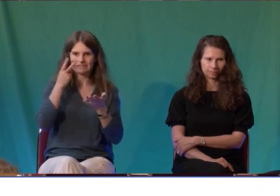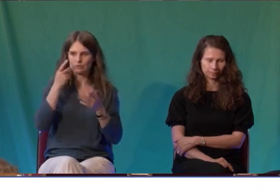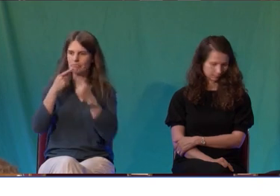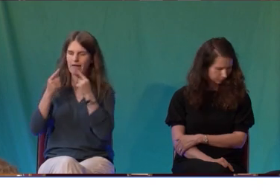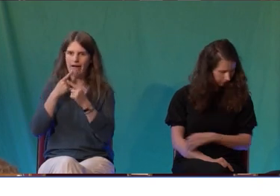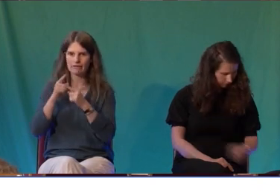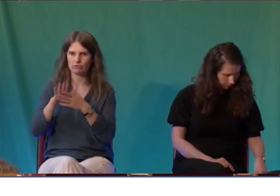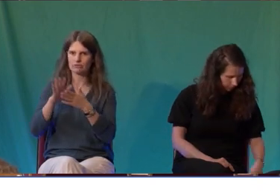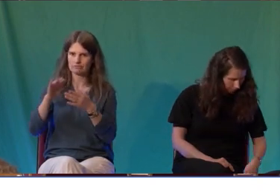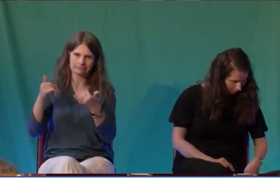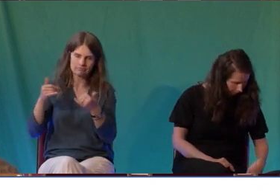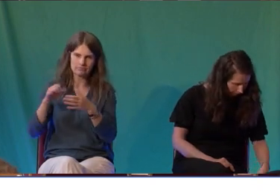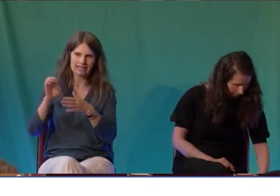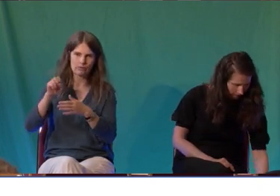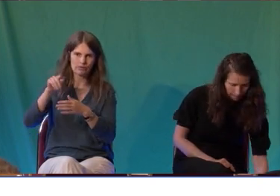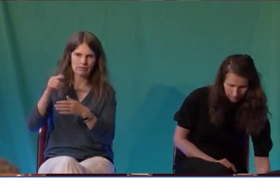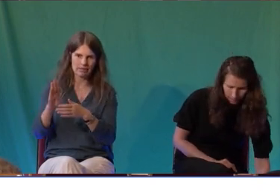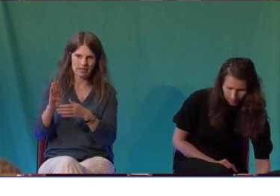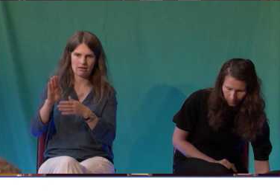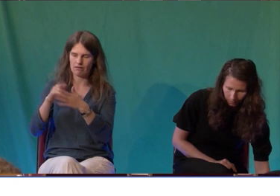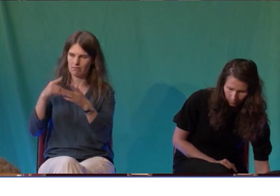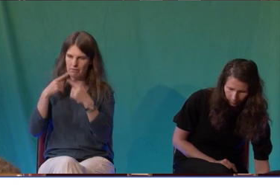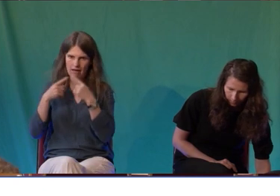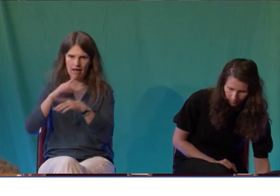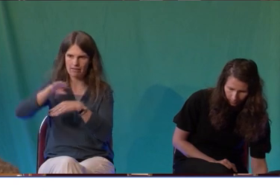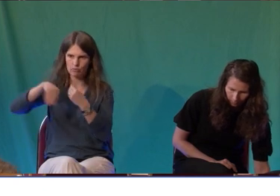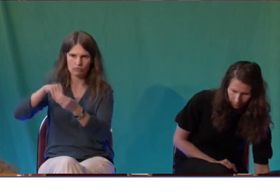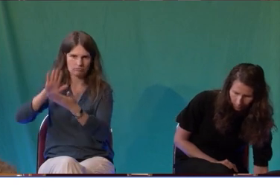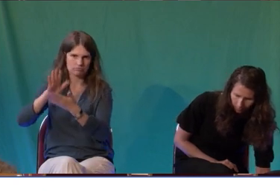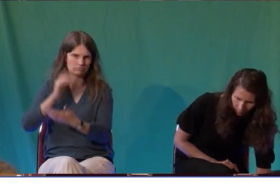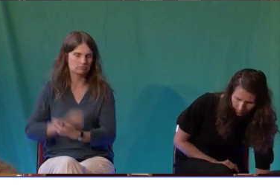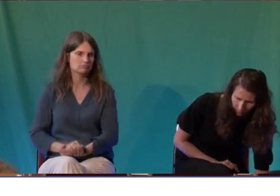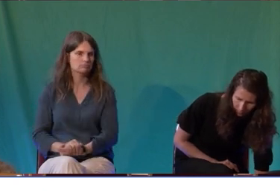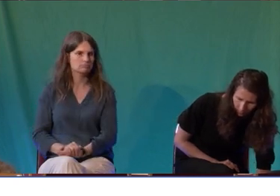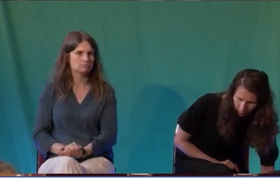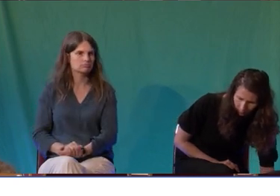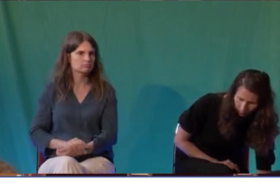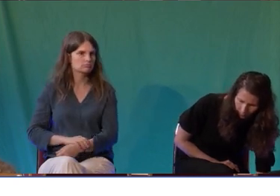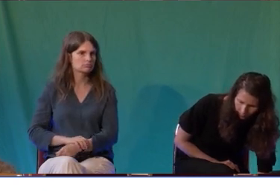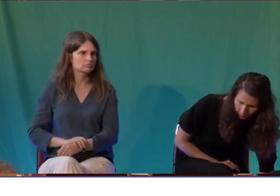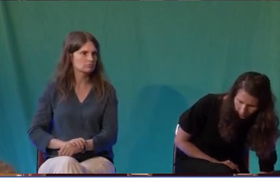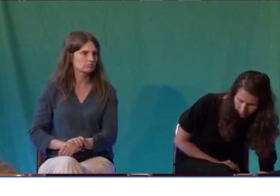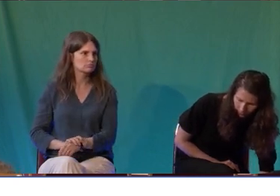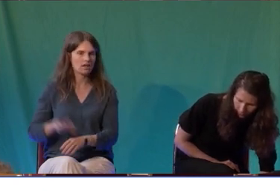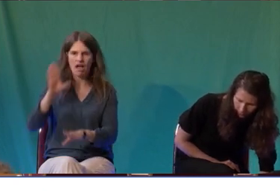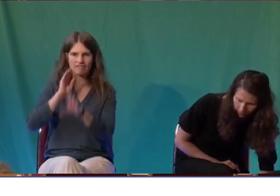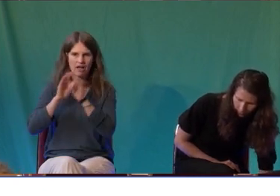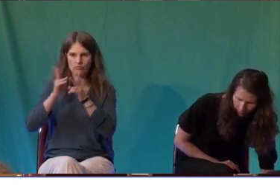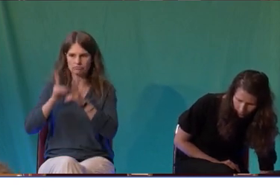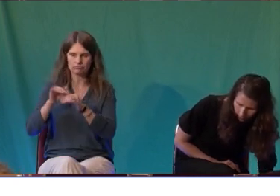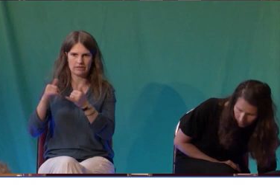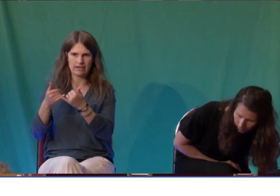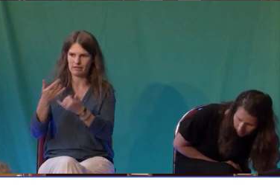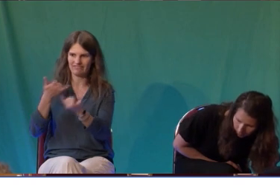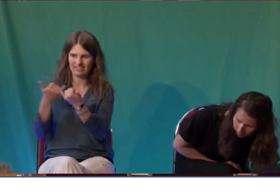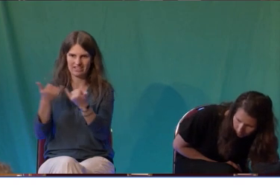Rahmen der ergänzenden unabhängigen teilhabeberatung genau das ist das Mikrofon ich müsste hier rüber gehen